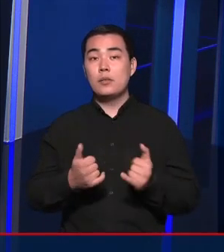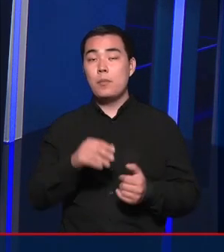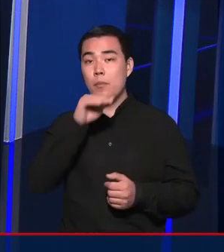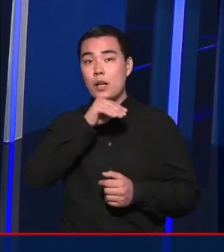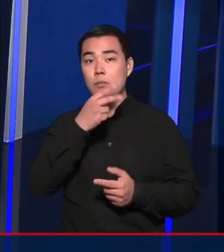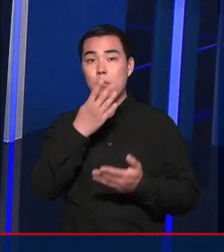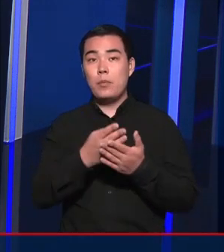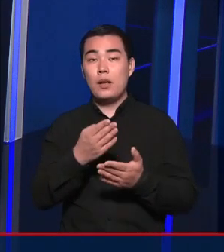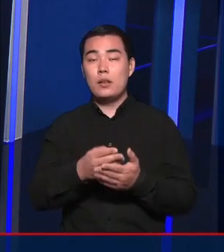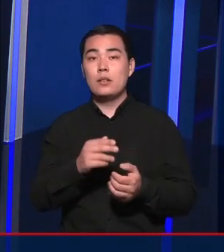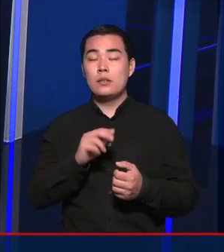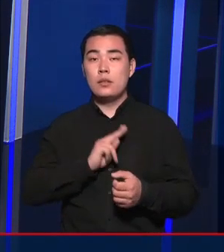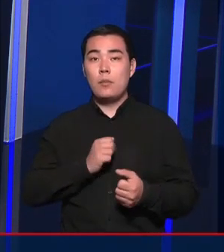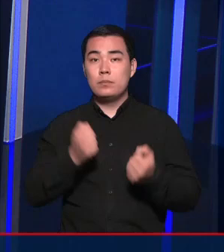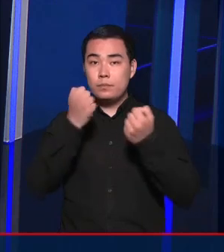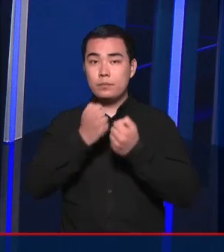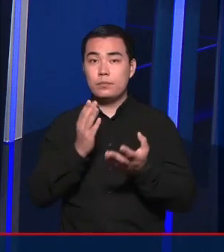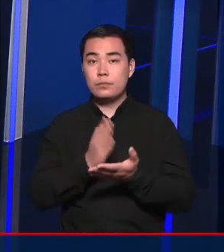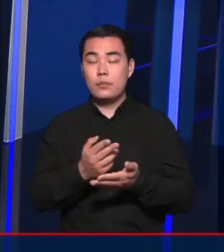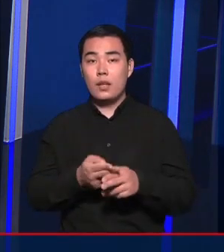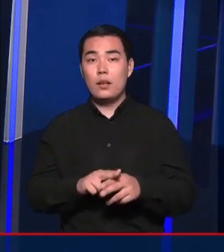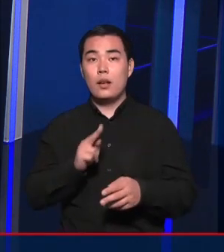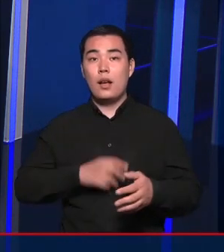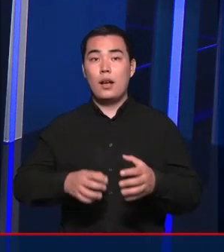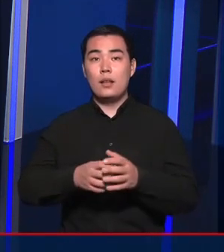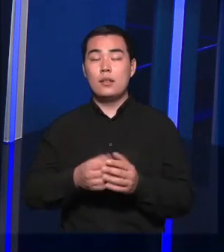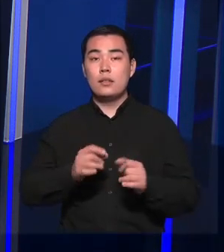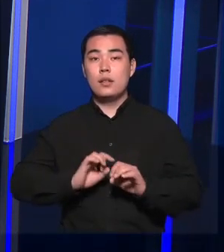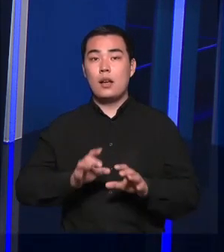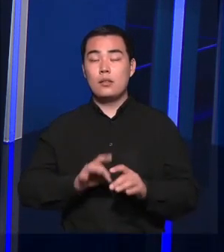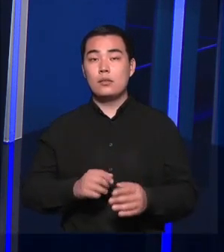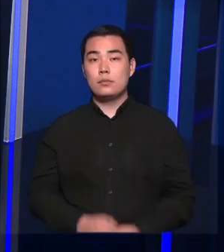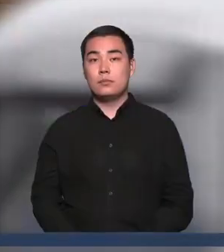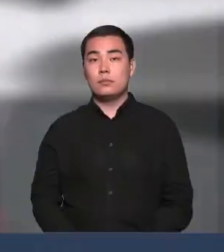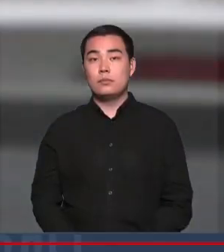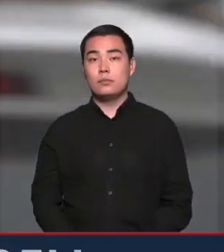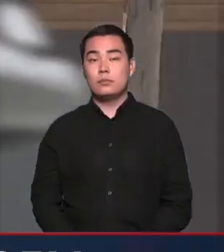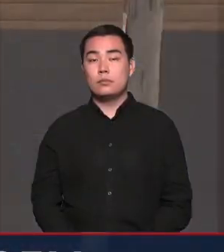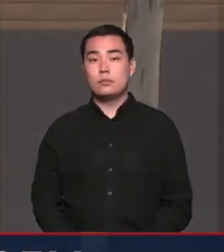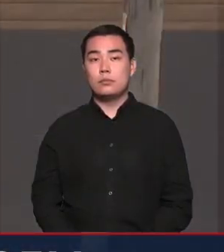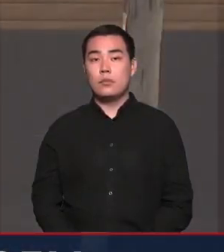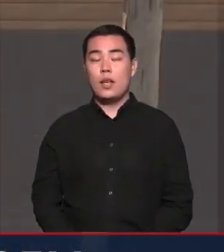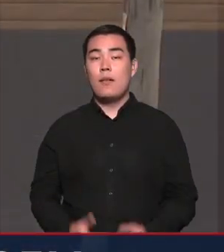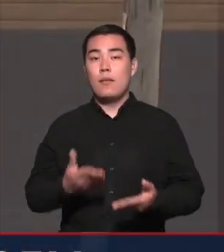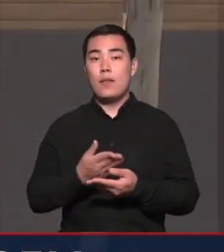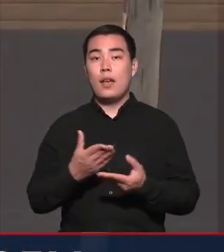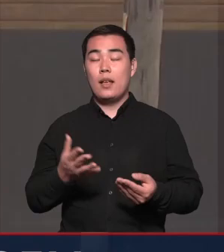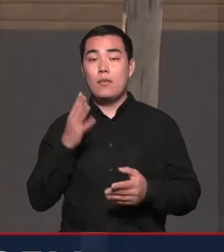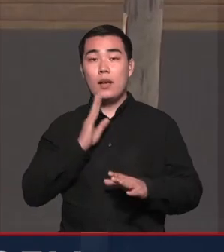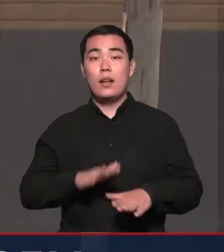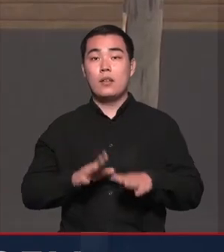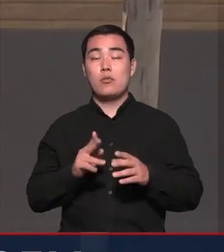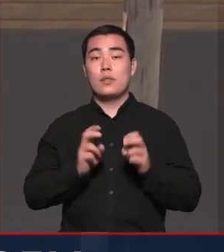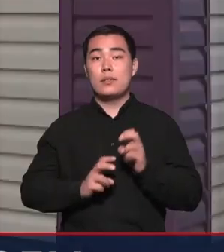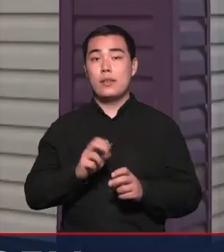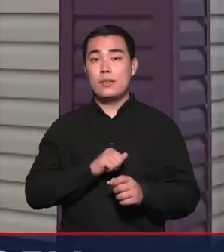маман бел жазбай жұмыс істеуге мәжбүр. Әріптесім Самат Қайырденұлы сабақтайды. Көктемгі тасқыннан былғары